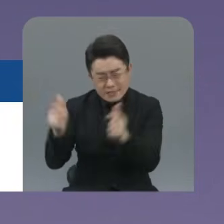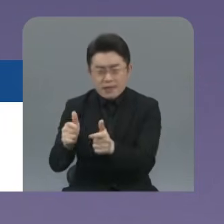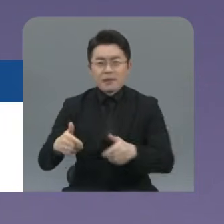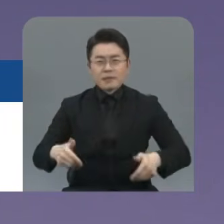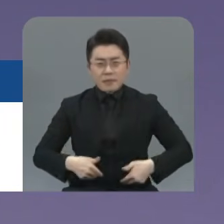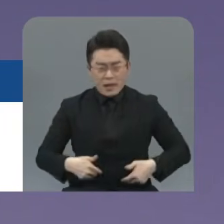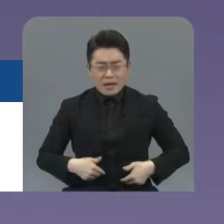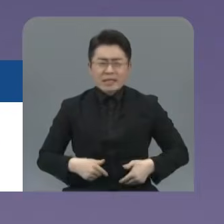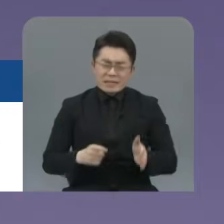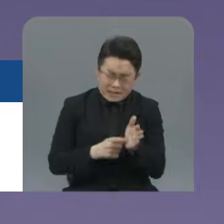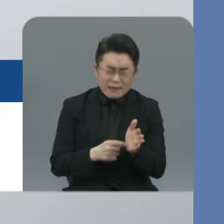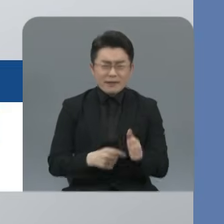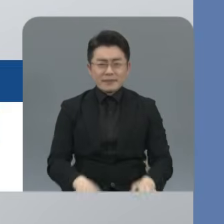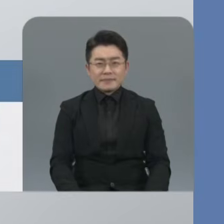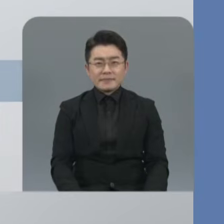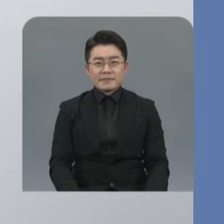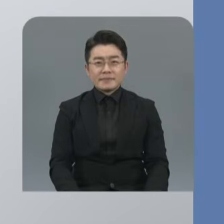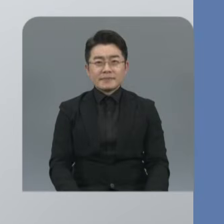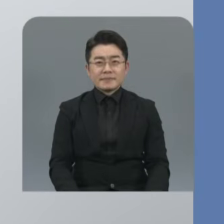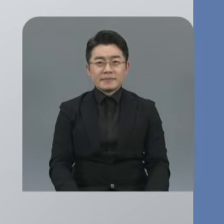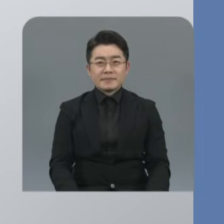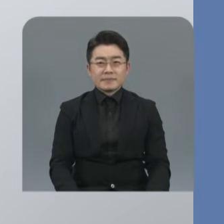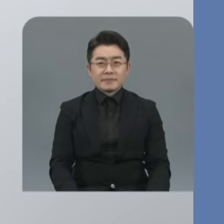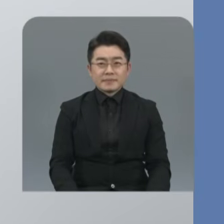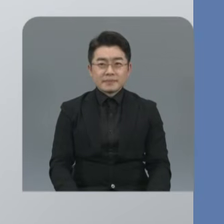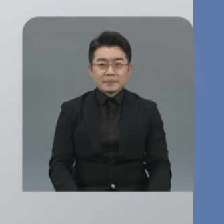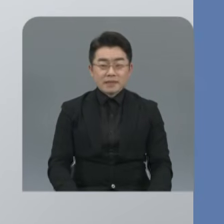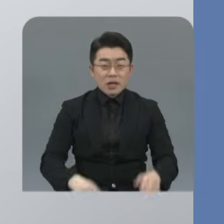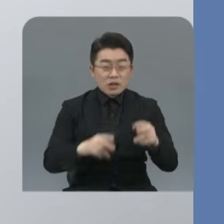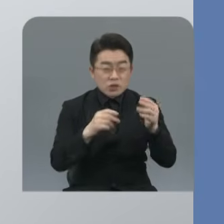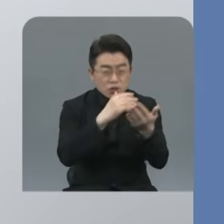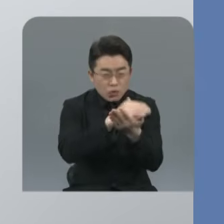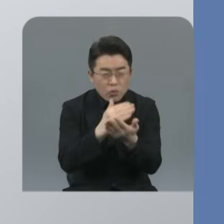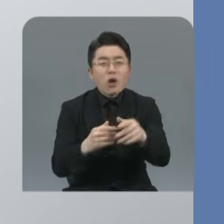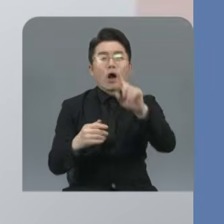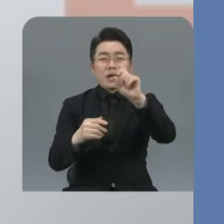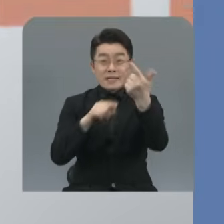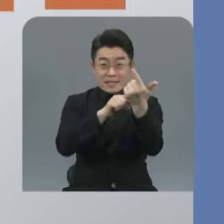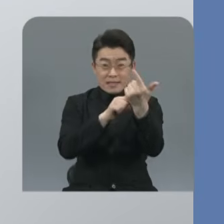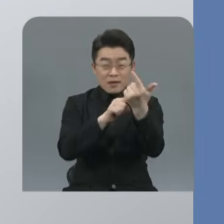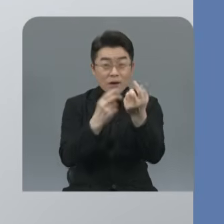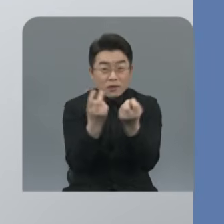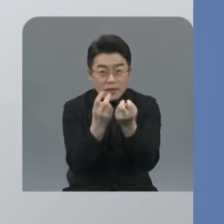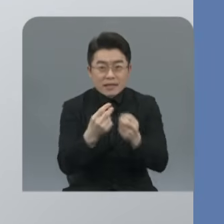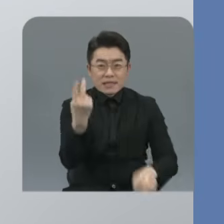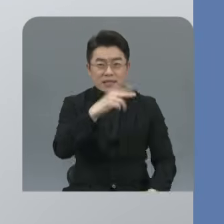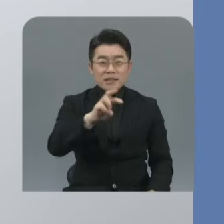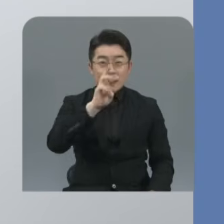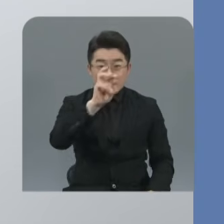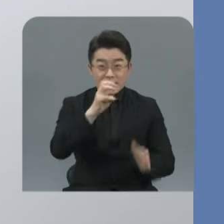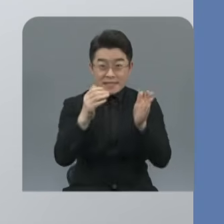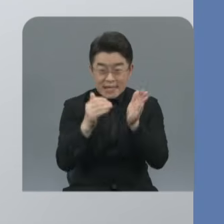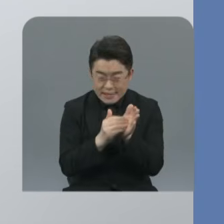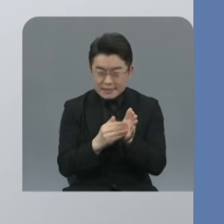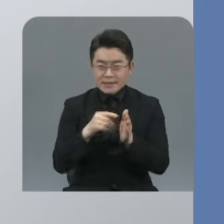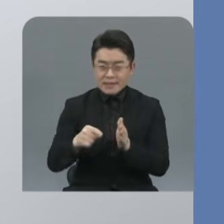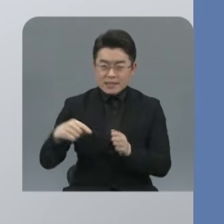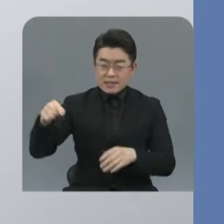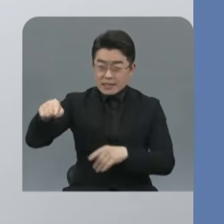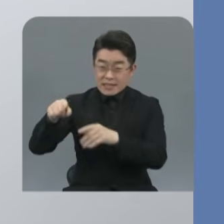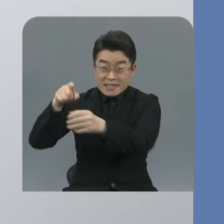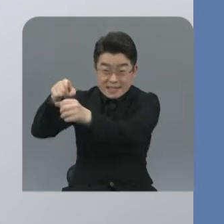to diversify. 전략적 원자재 16종은 2030년까지 특정 국가 수입